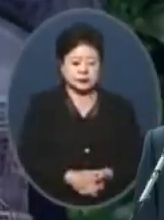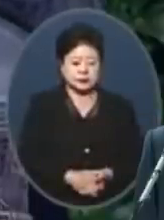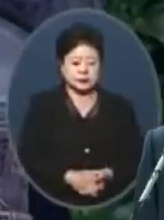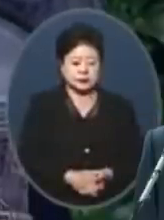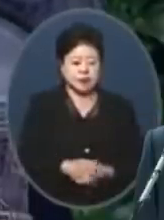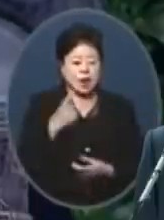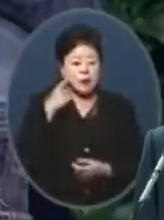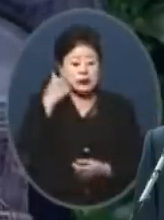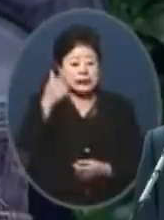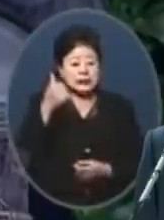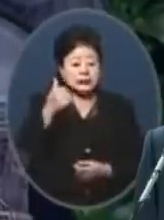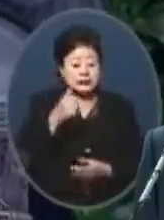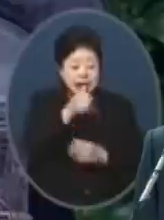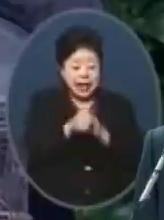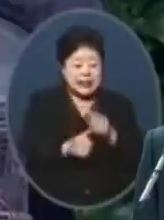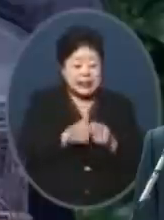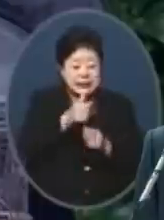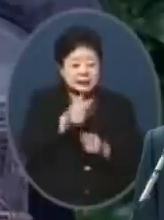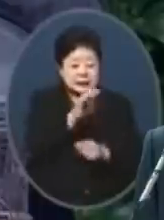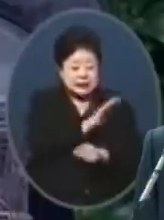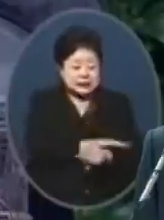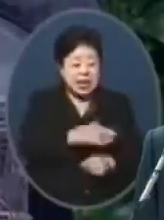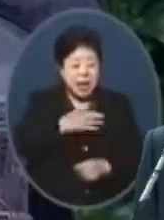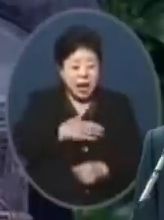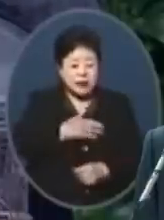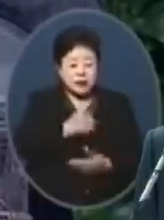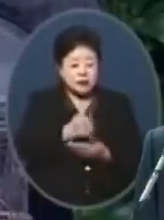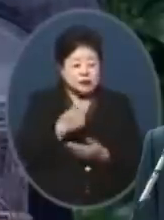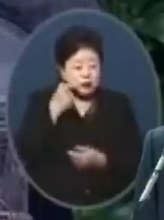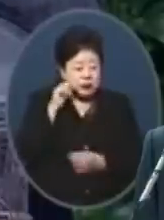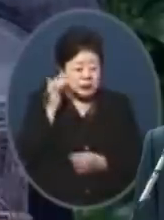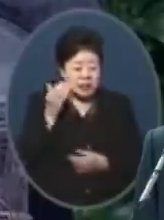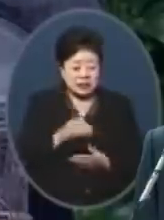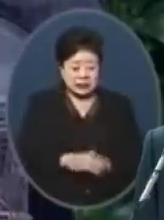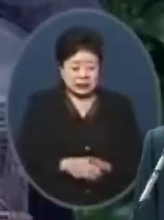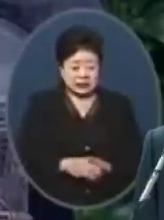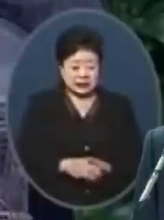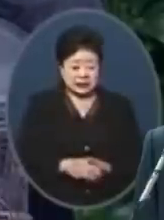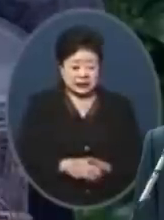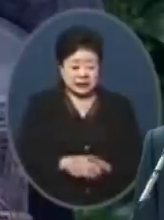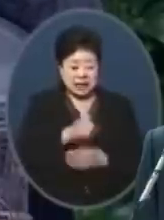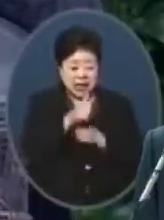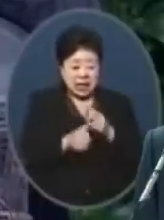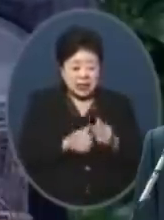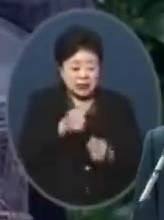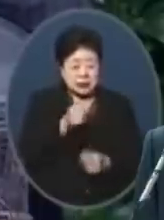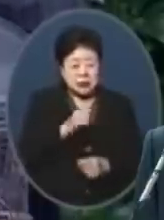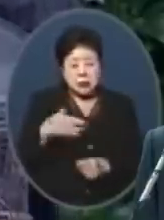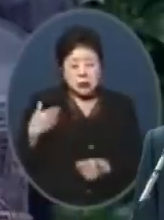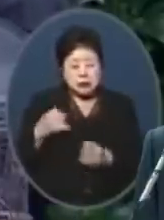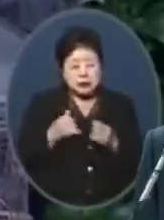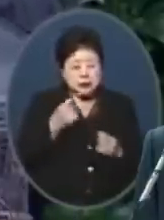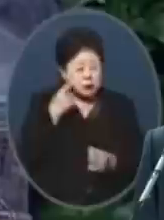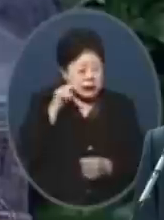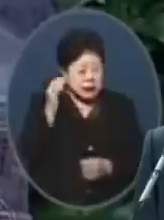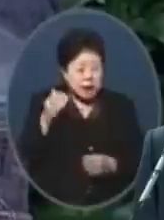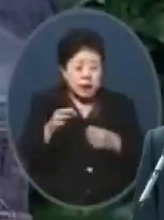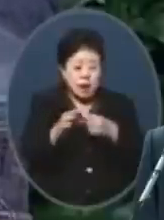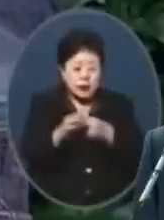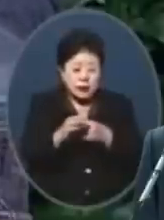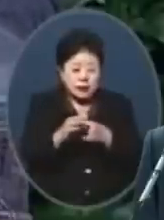leaders. 목사님이 하나님을 잘 아는 분이 목사님이 돼야지. 하나님을 잘 모르는 사람이 목사님이